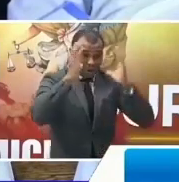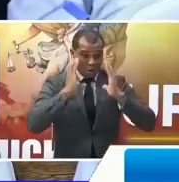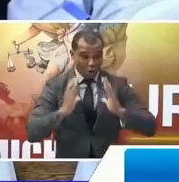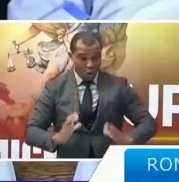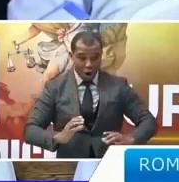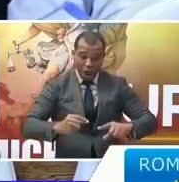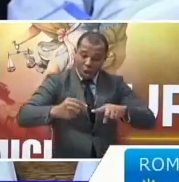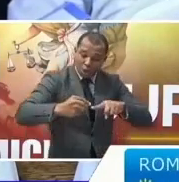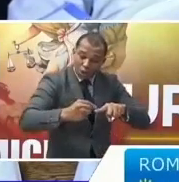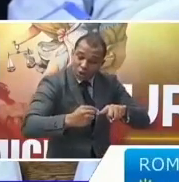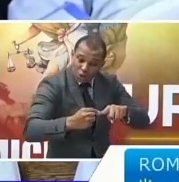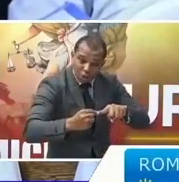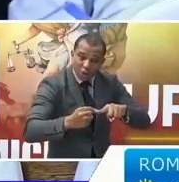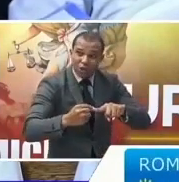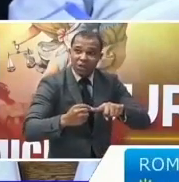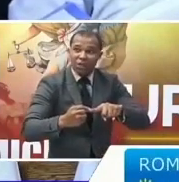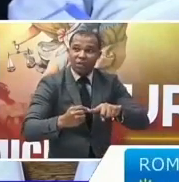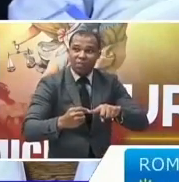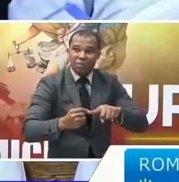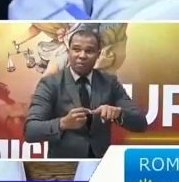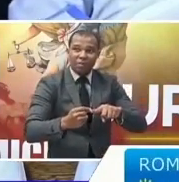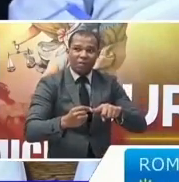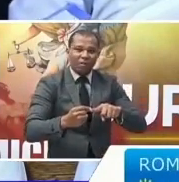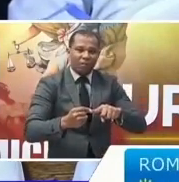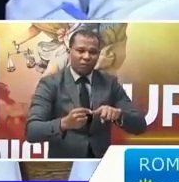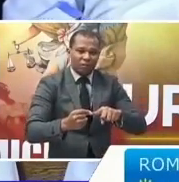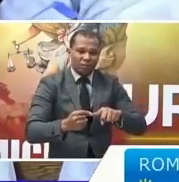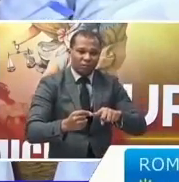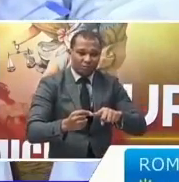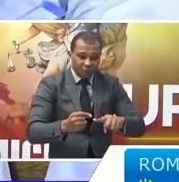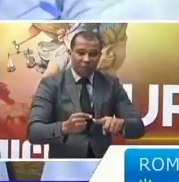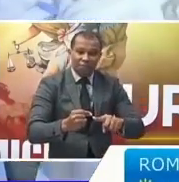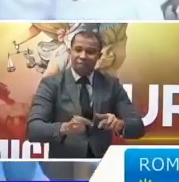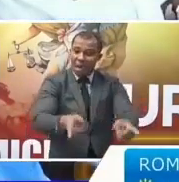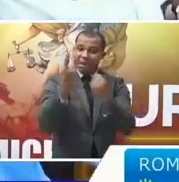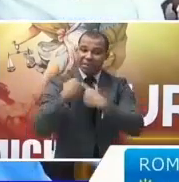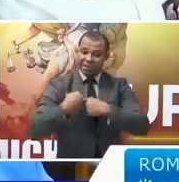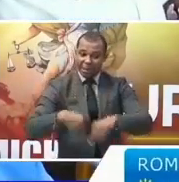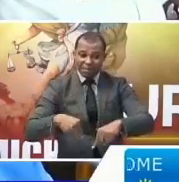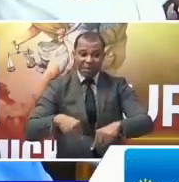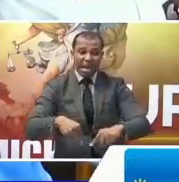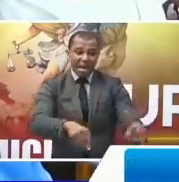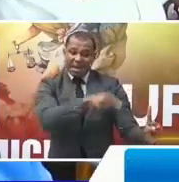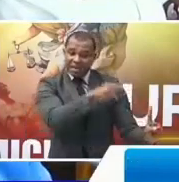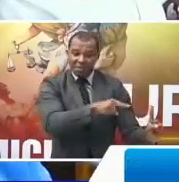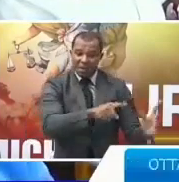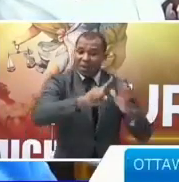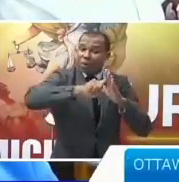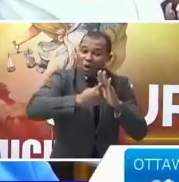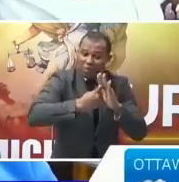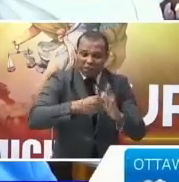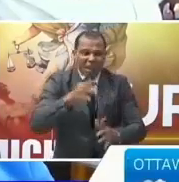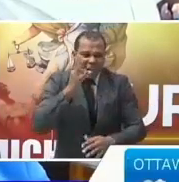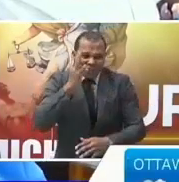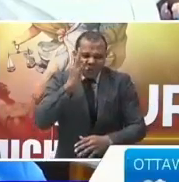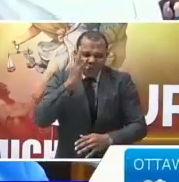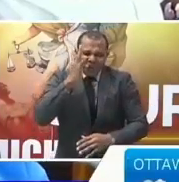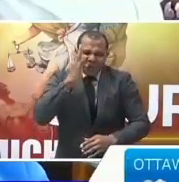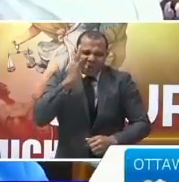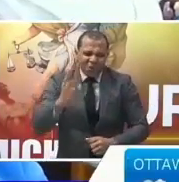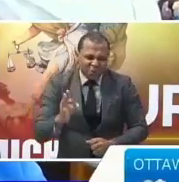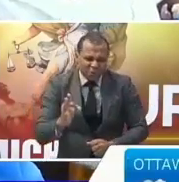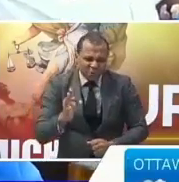Zong Timon. De bo el commencer dans filmer ou après mac tabac la li rete légèrement bazongi l'a changé